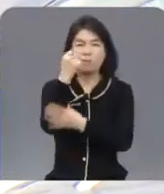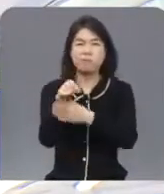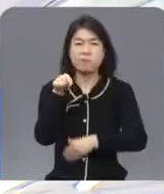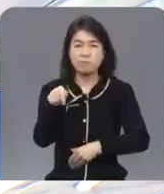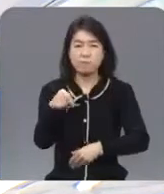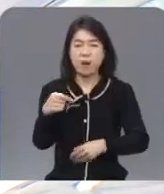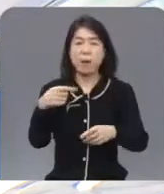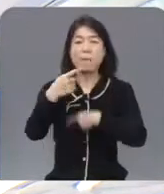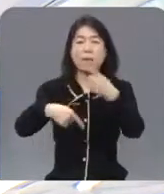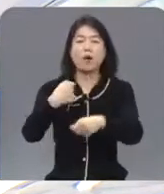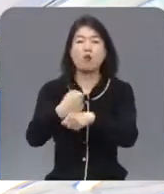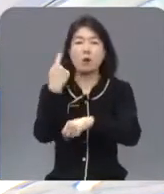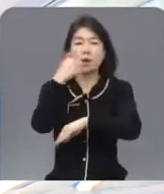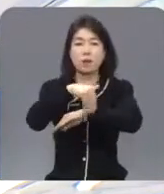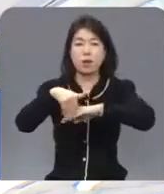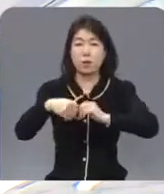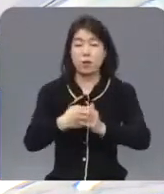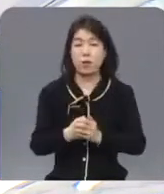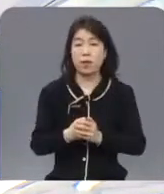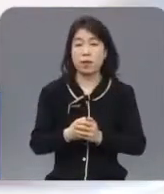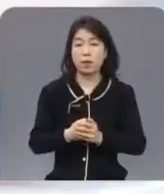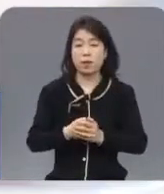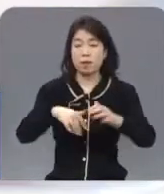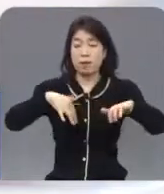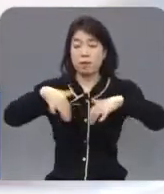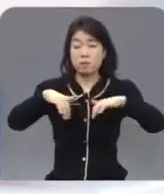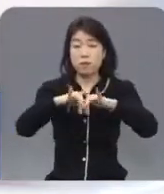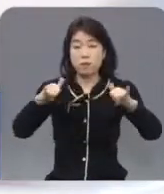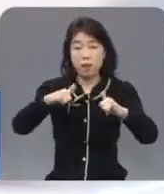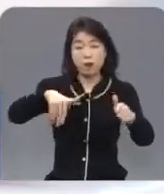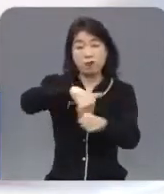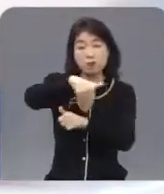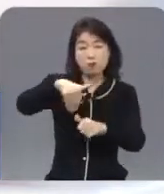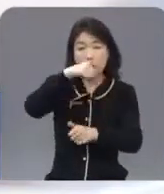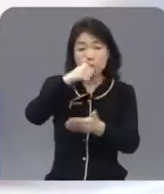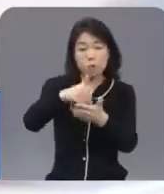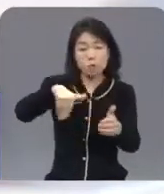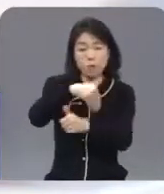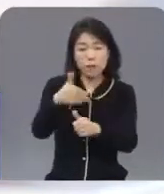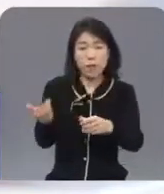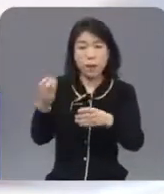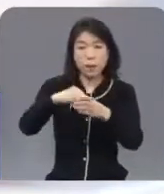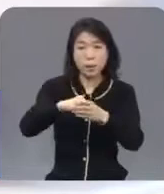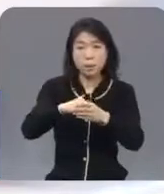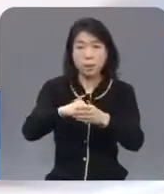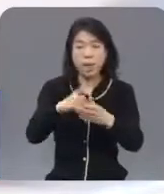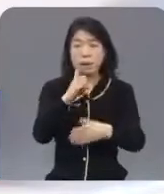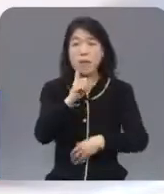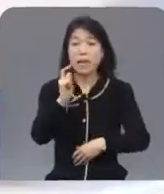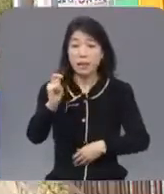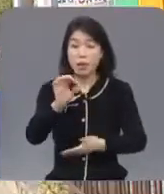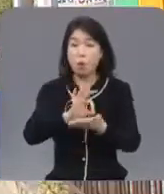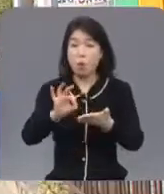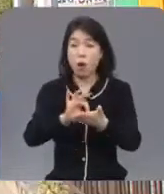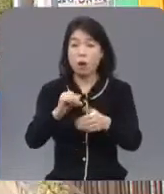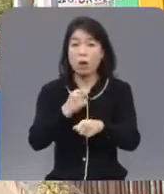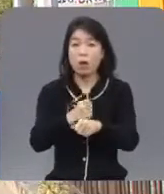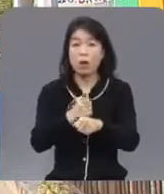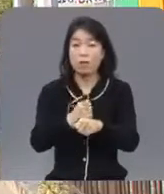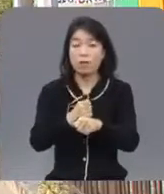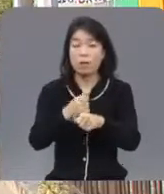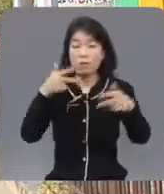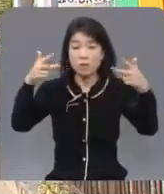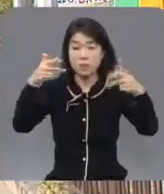교체할 예정입니다 또 유동인구와 인구분포 범죄 현황에 반영된 빅 데이터를 활용해서 방범 cctv